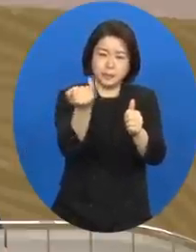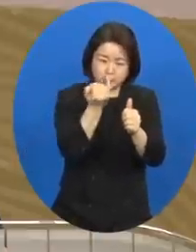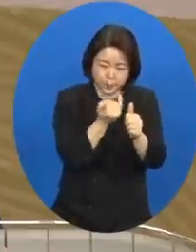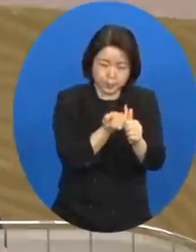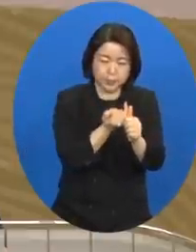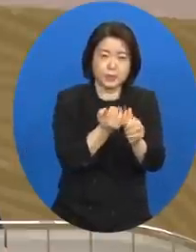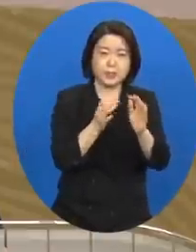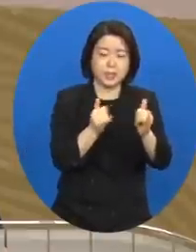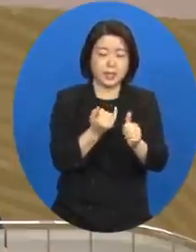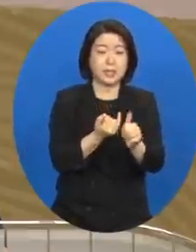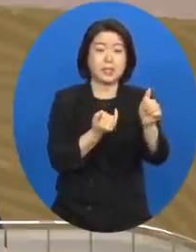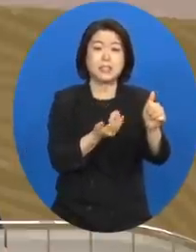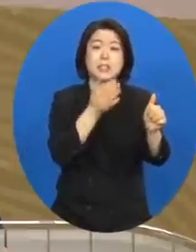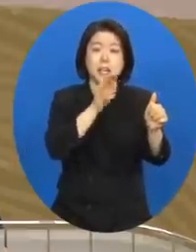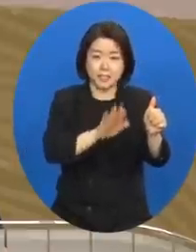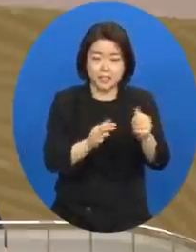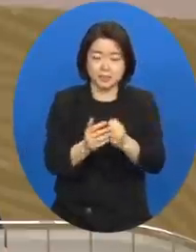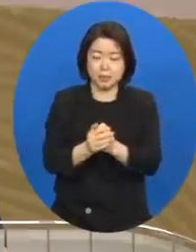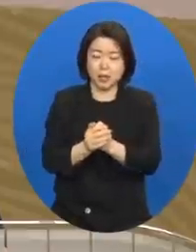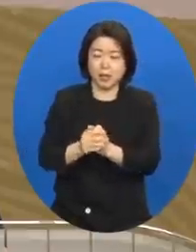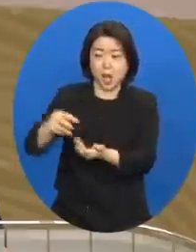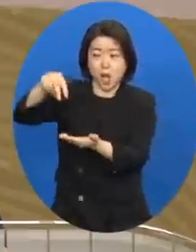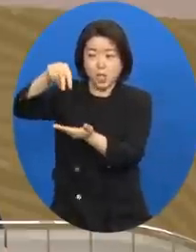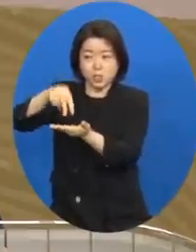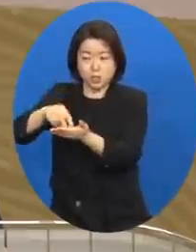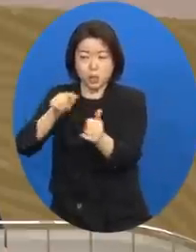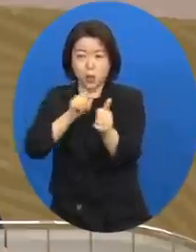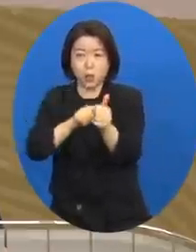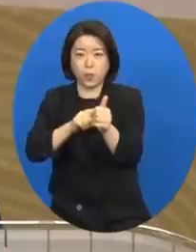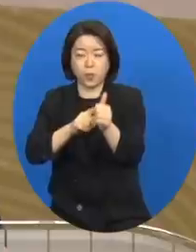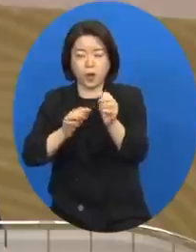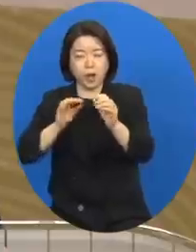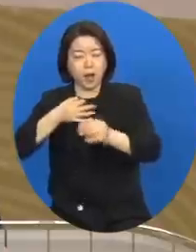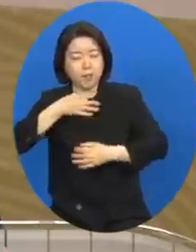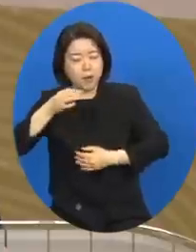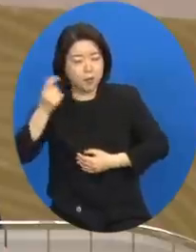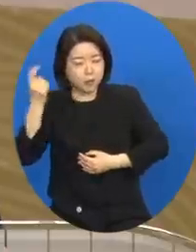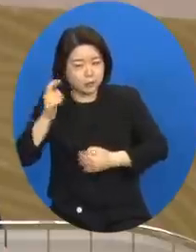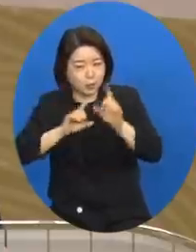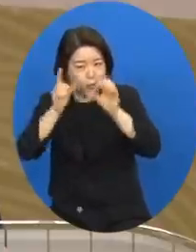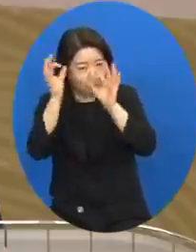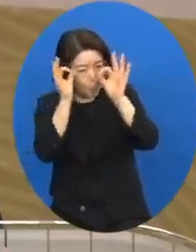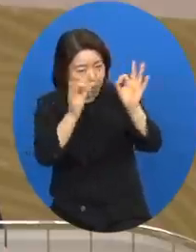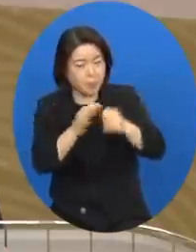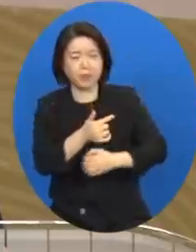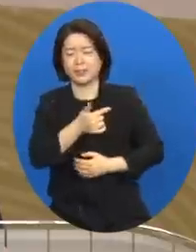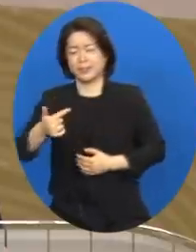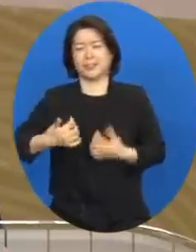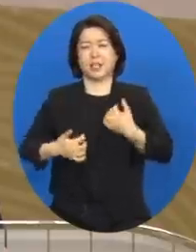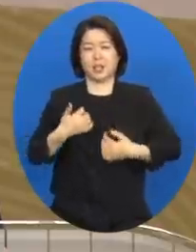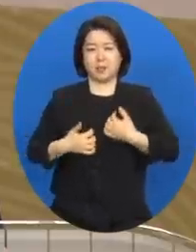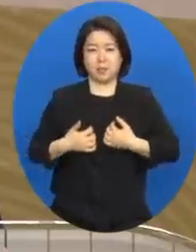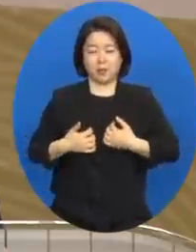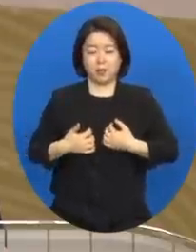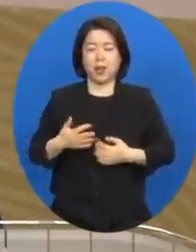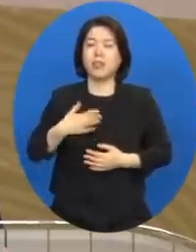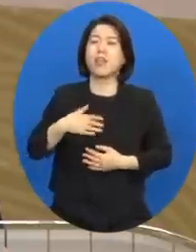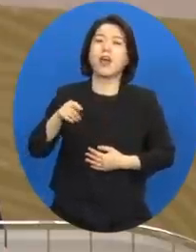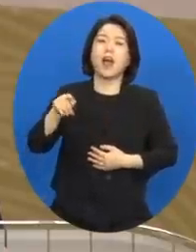신랑이나 서서 신랑의 음성을 듣는 친구가 크게 기뻐하나니 나는 이러한